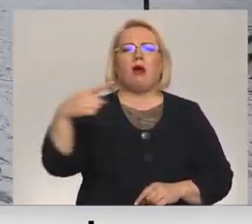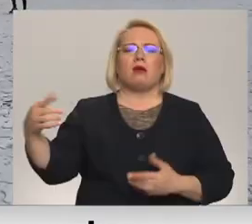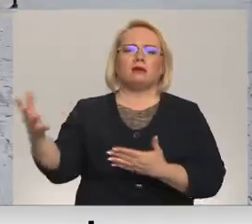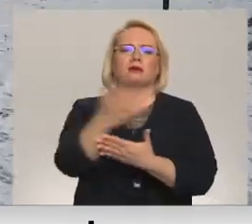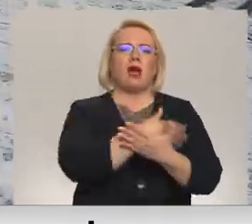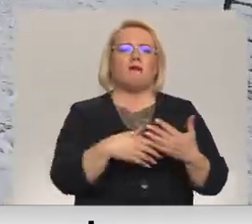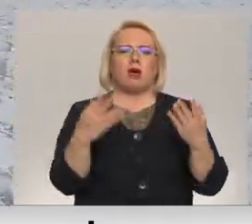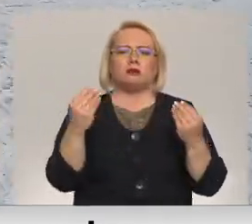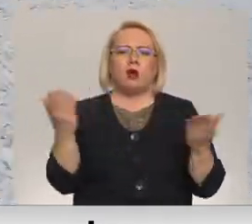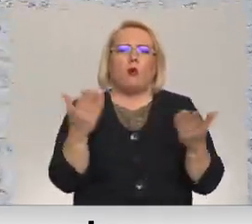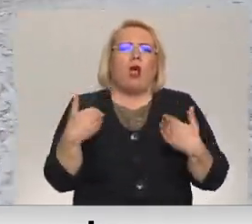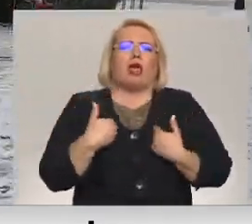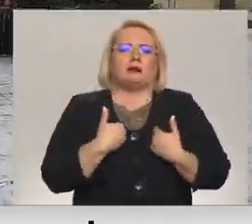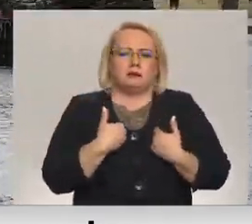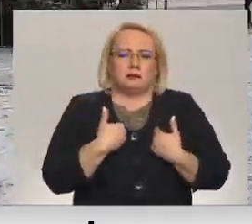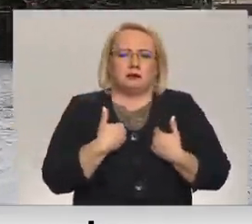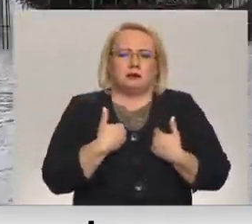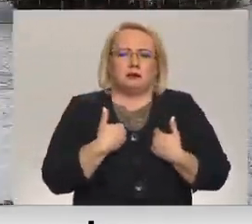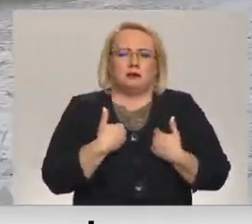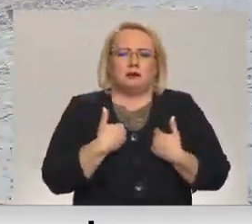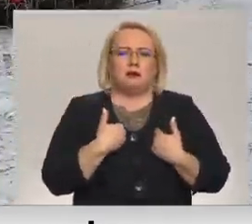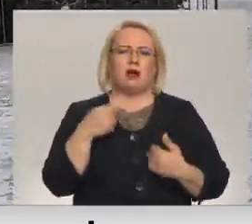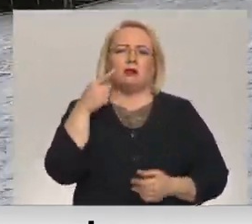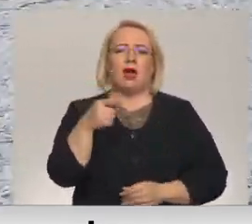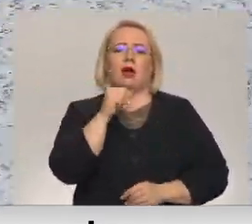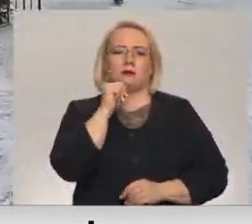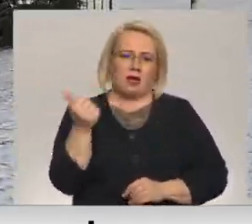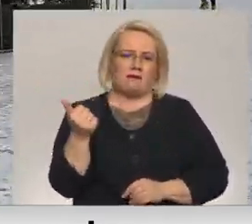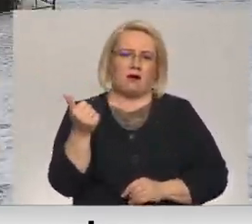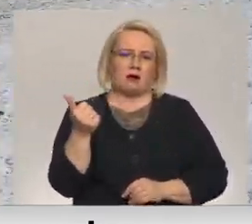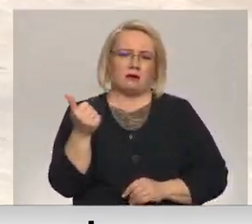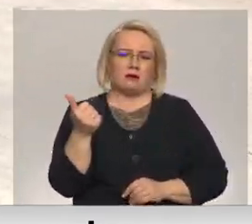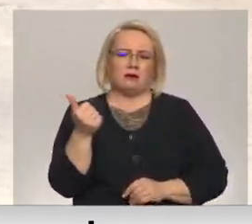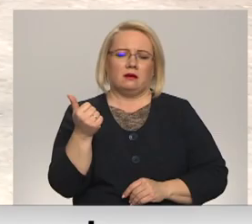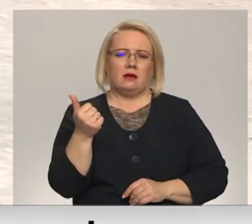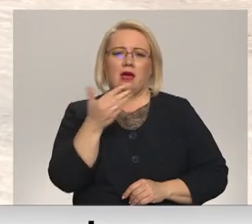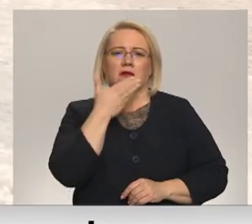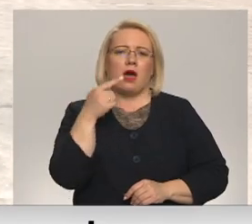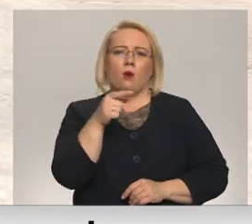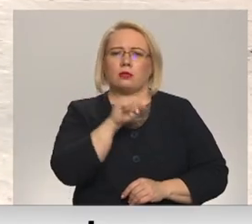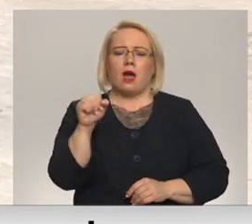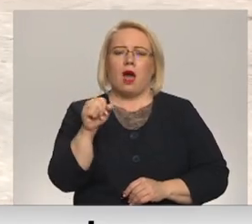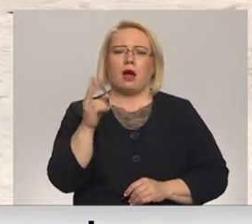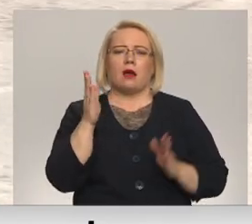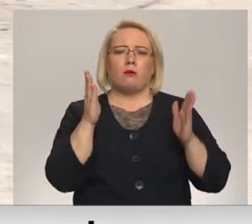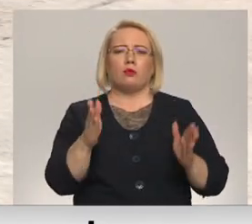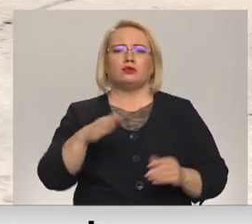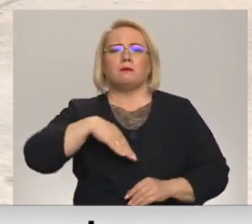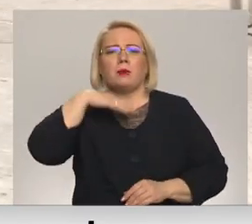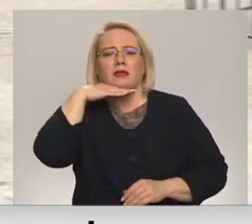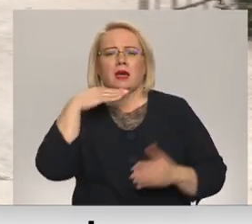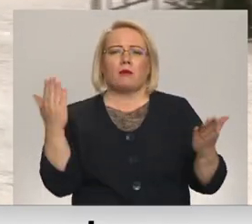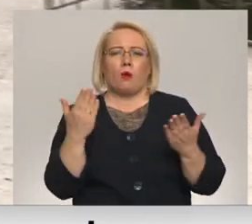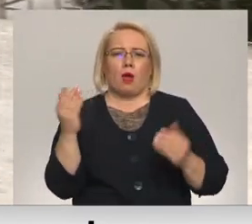naudu, ko tā es? Nu, tā nevar. Nu, nav tā, ka te būs pietiekama kaut kādā